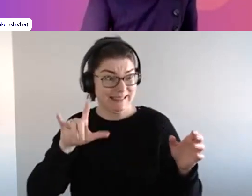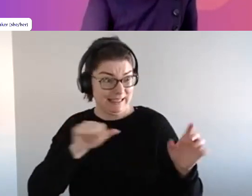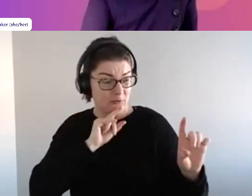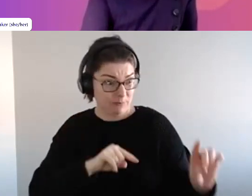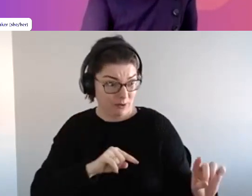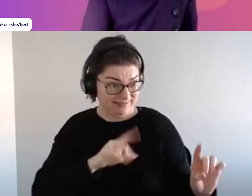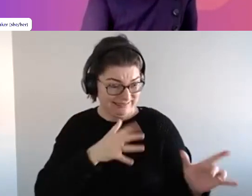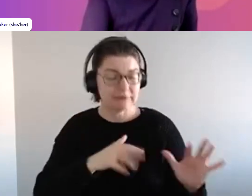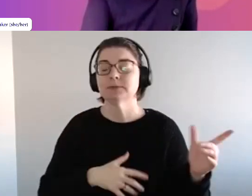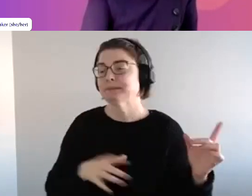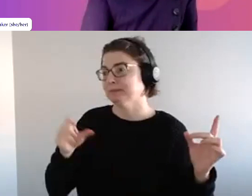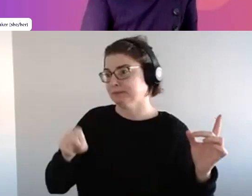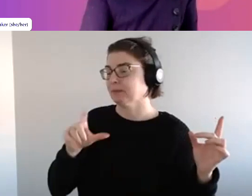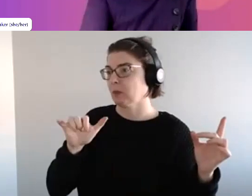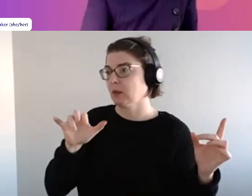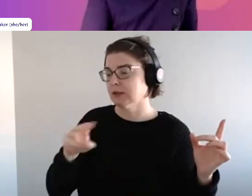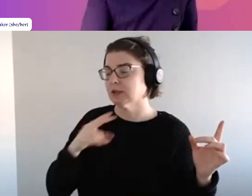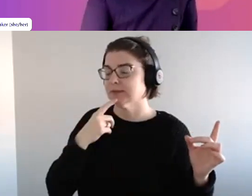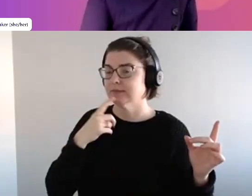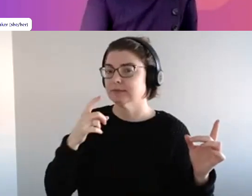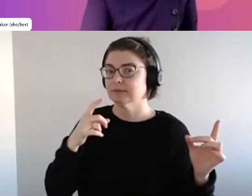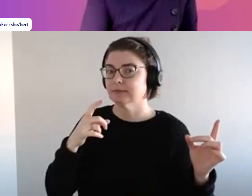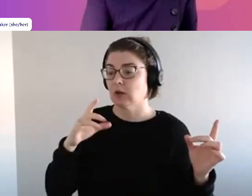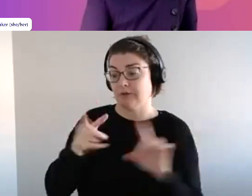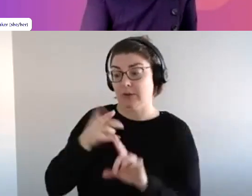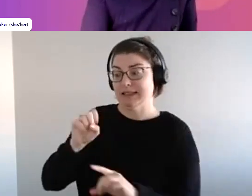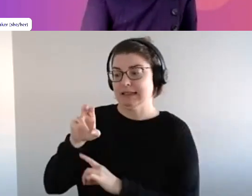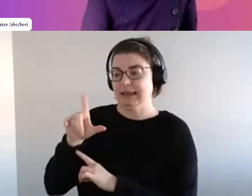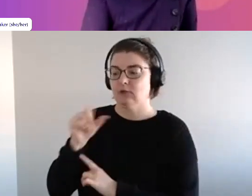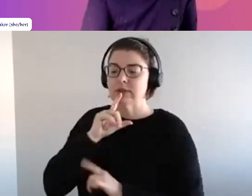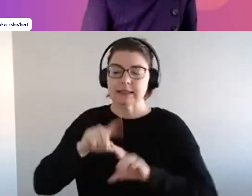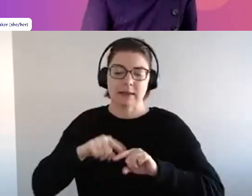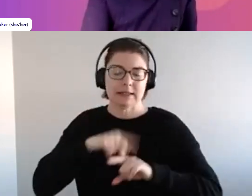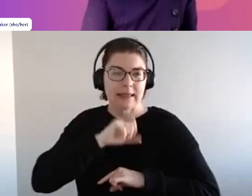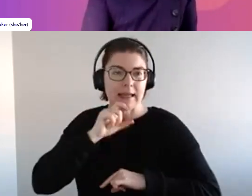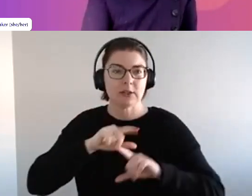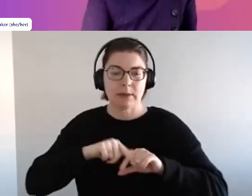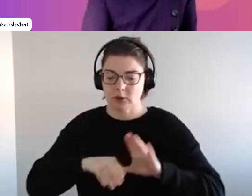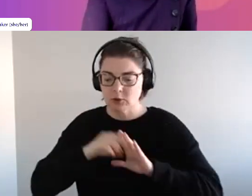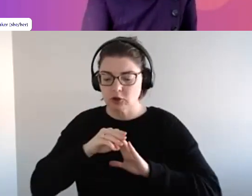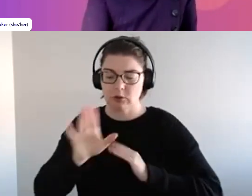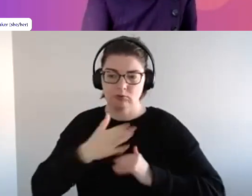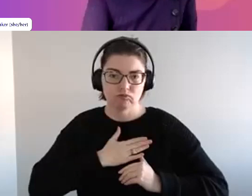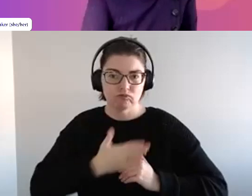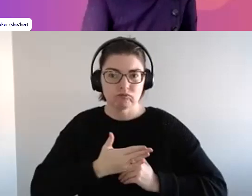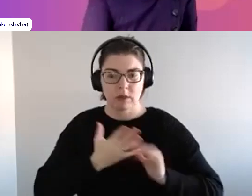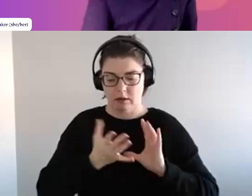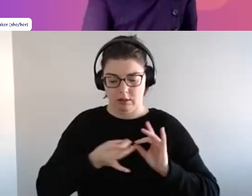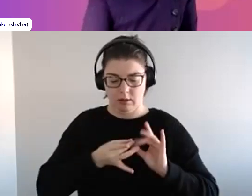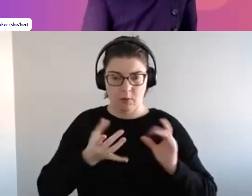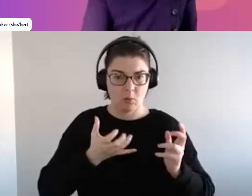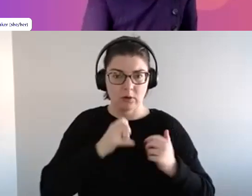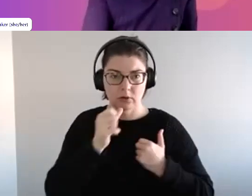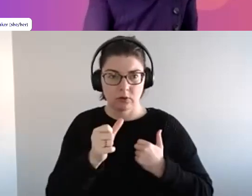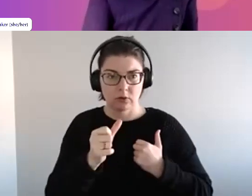merci est-ce que Selena faire une réponse oui elle a dit que peu importe l'âge ça dépend de la maturité de l'enfant et de sa